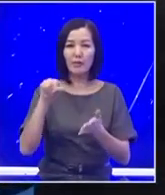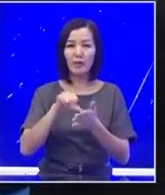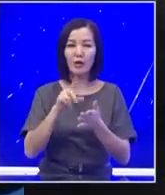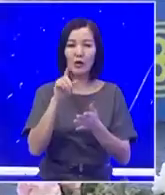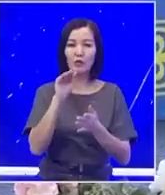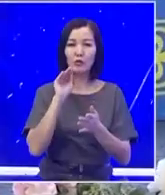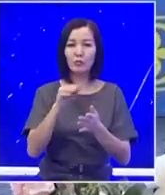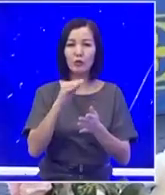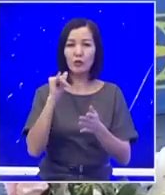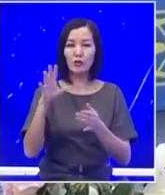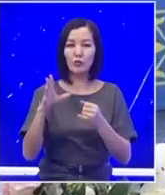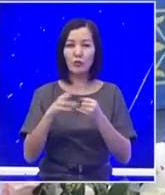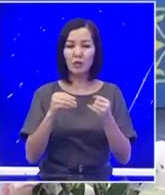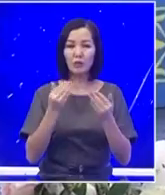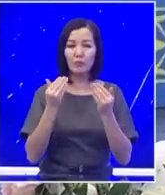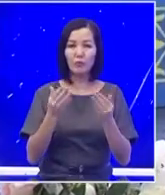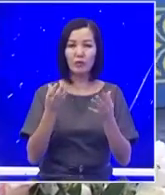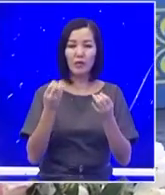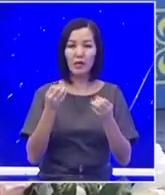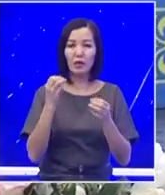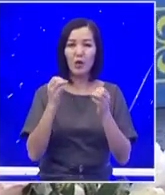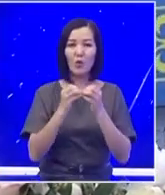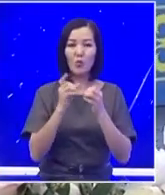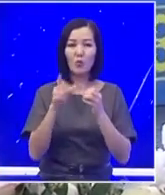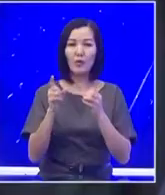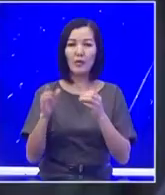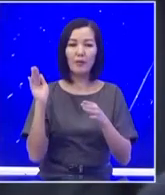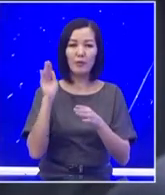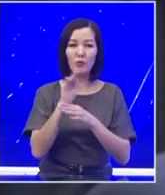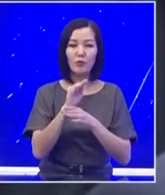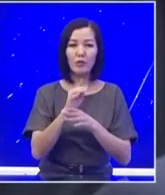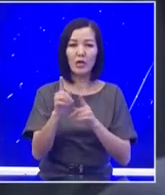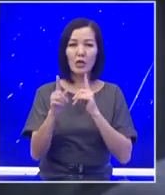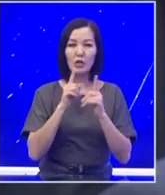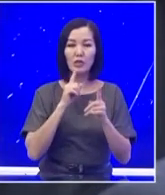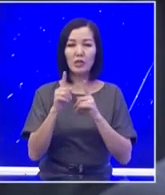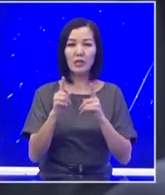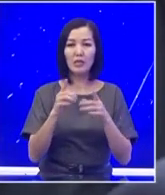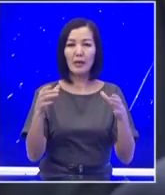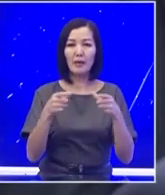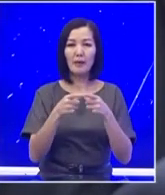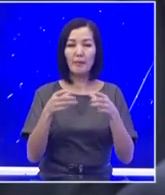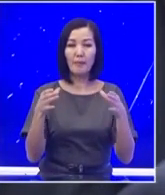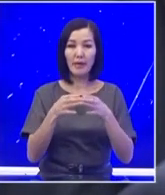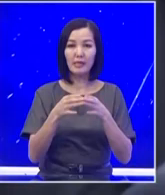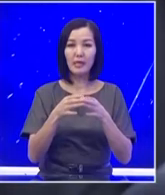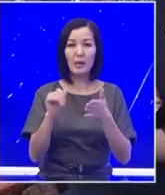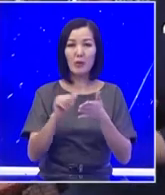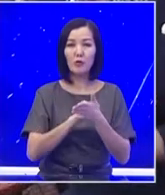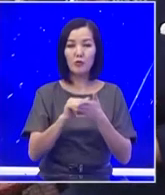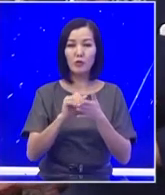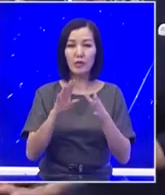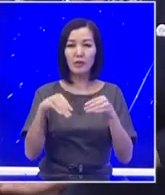мыңы жетісулық. Қатары бүгінде тағы 10 адаммен толықты. Салтанатты жиында арнайы партиялық билет табысталып, жаңа